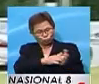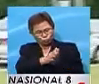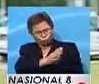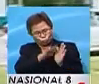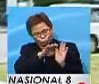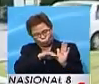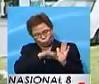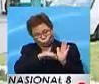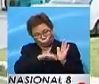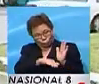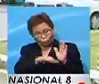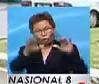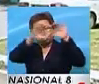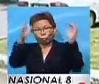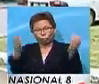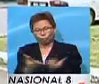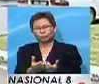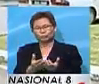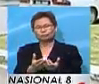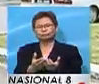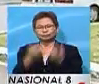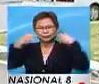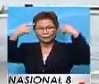depanetujan Global